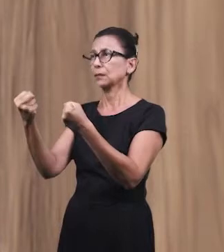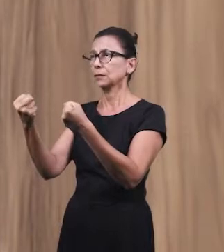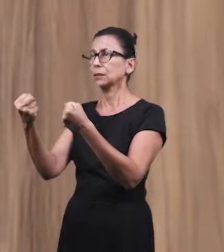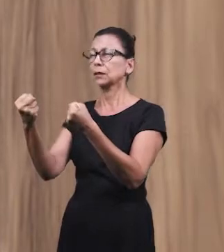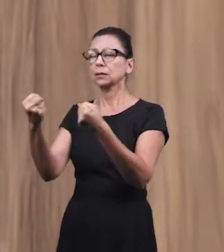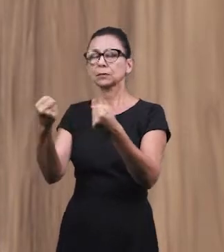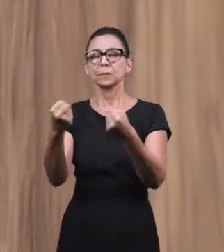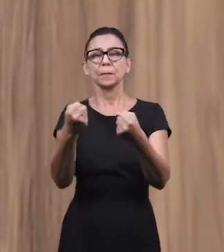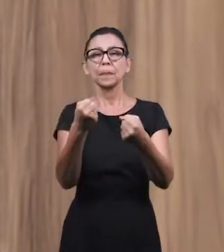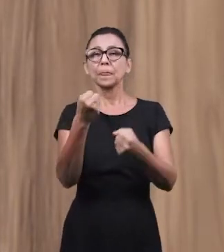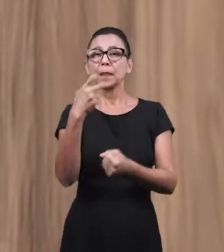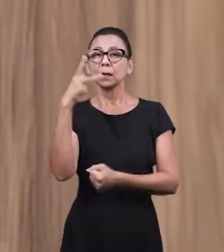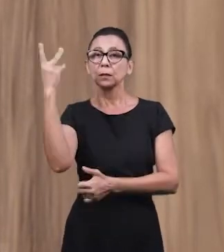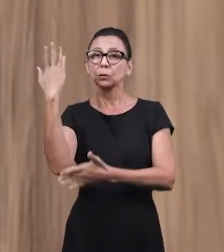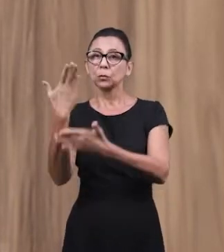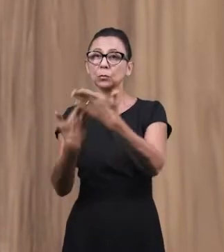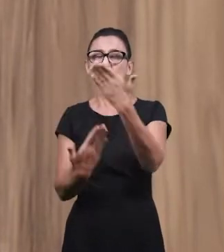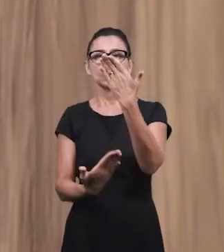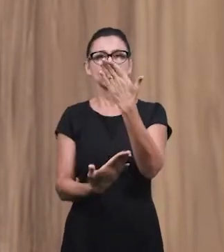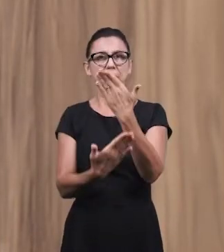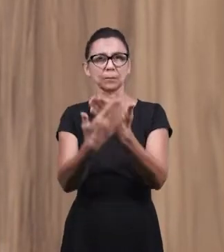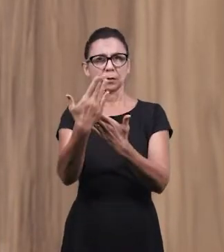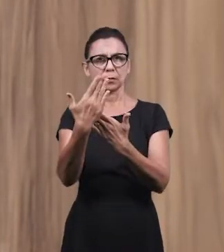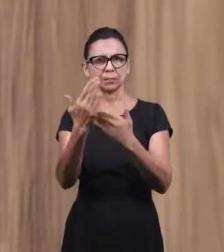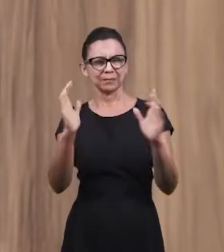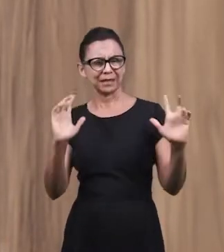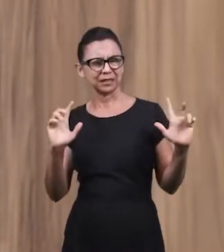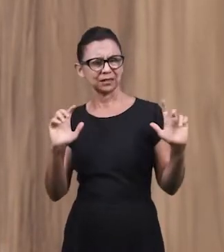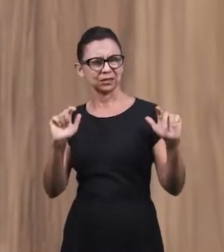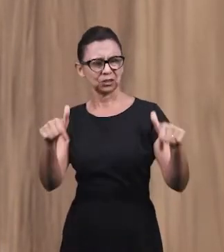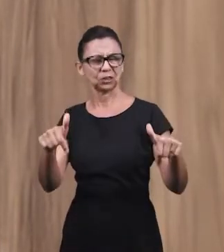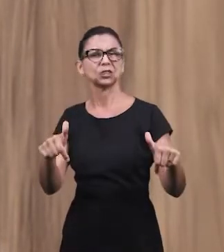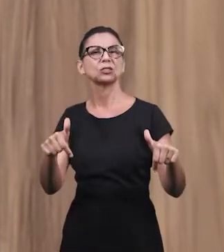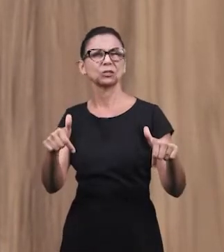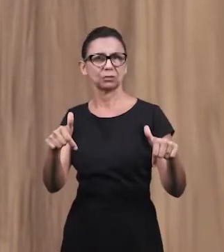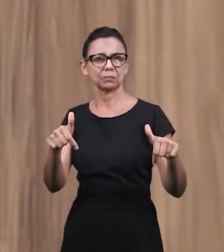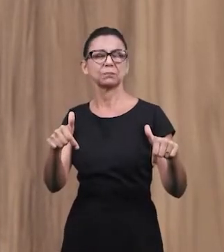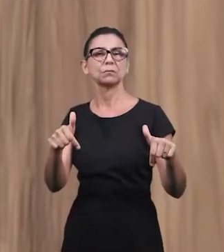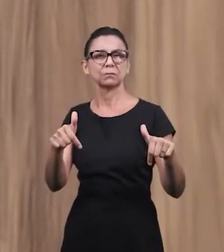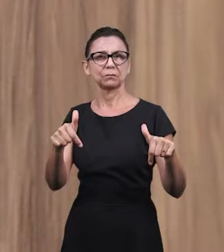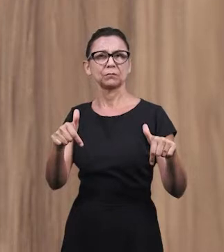et que tes mains puissent opérer